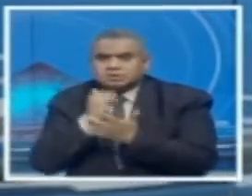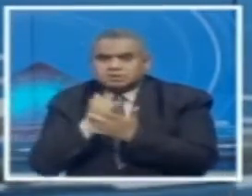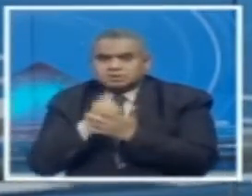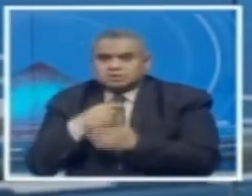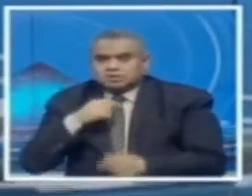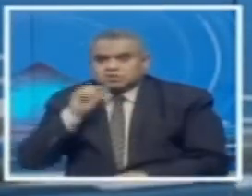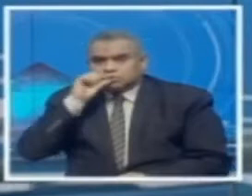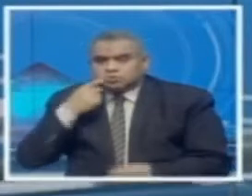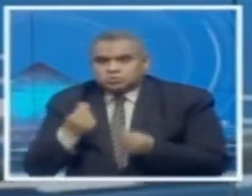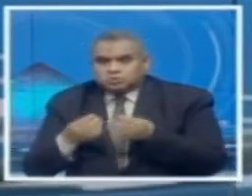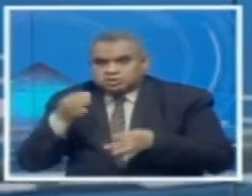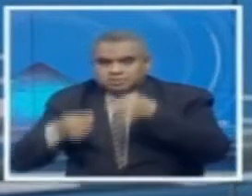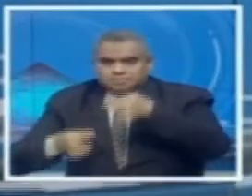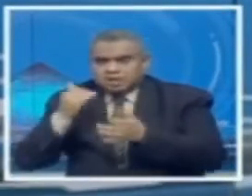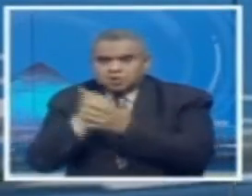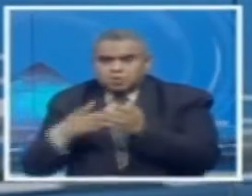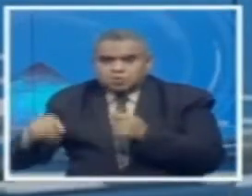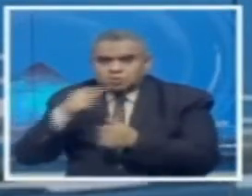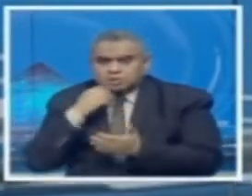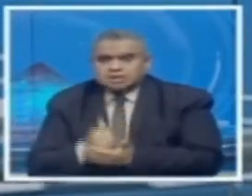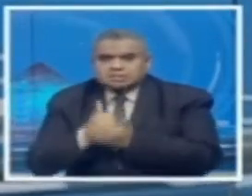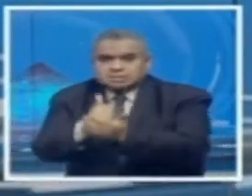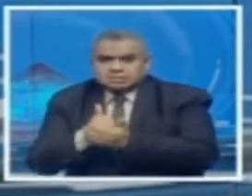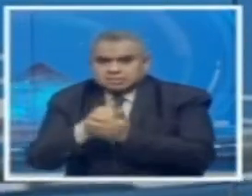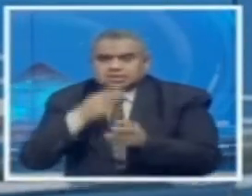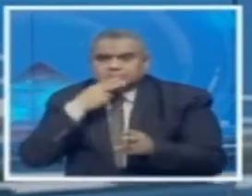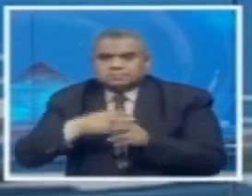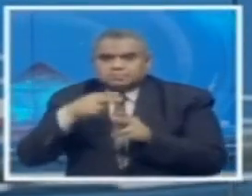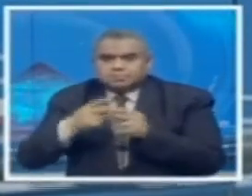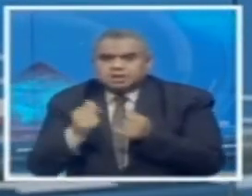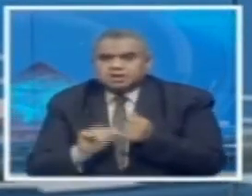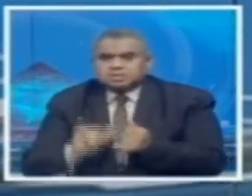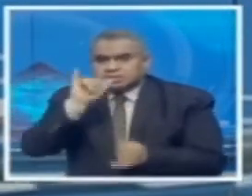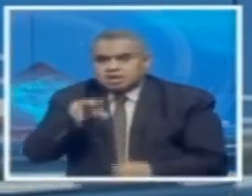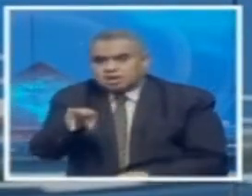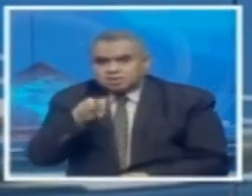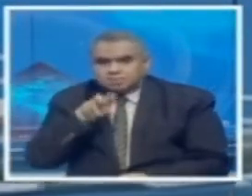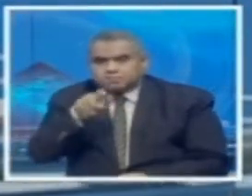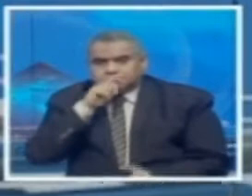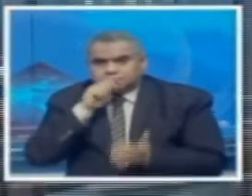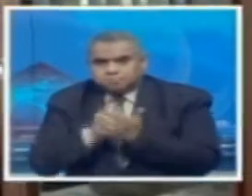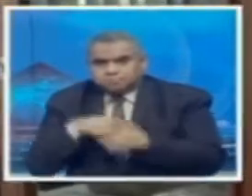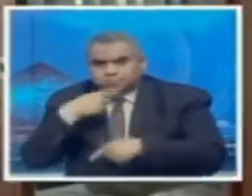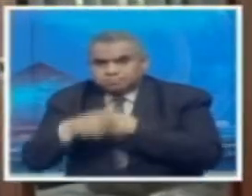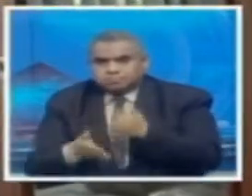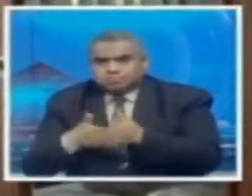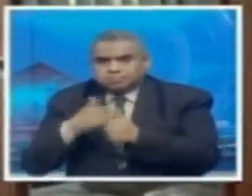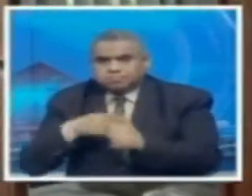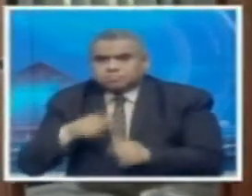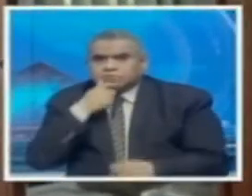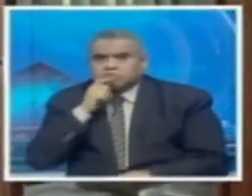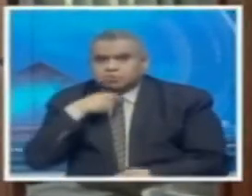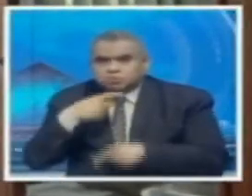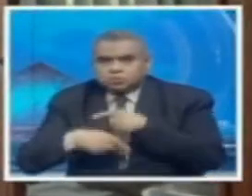محمد معيط الممولين إلى سرعة سداد جميع الضرائب المستحقة في موعد أقصاه 30